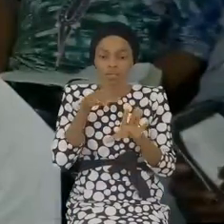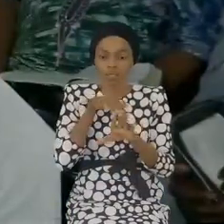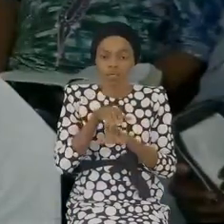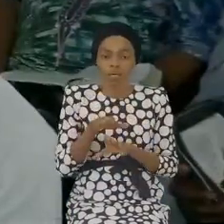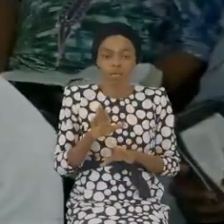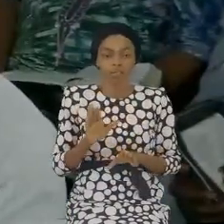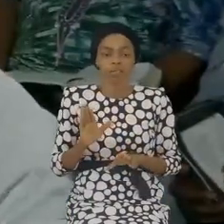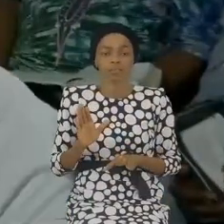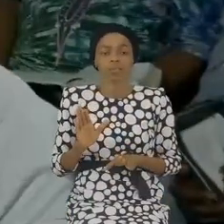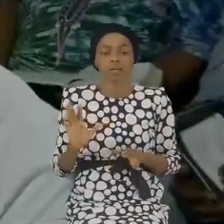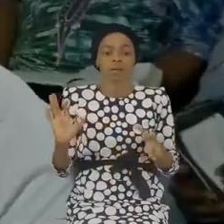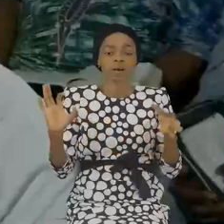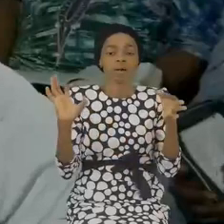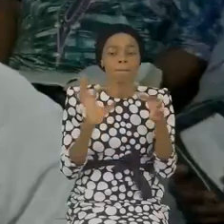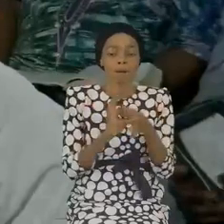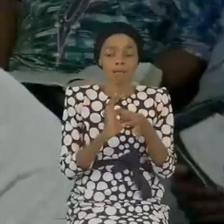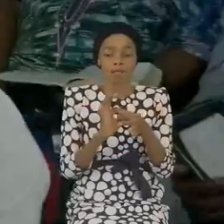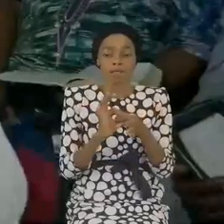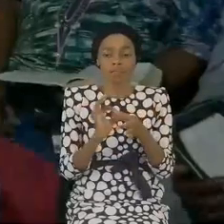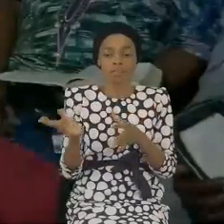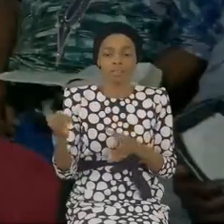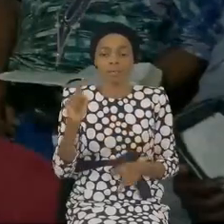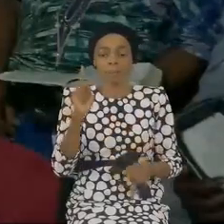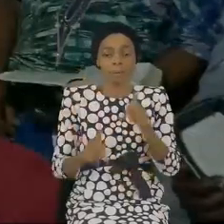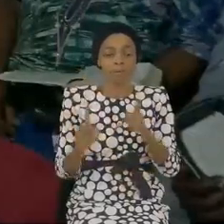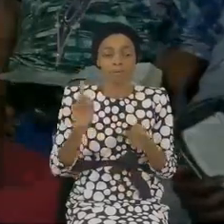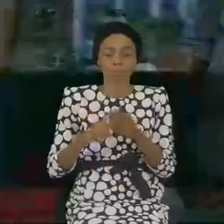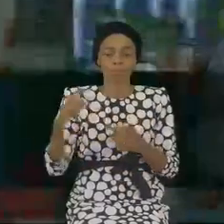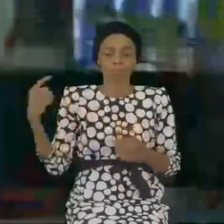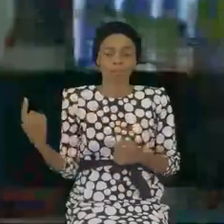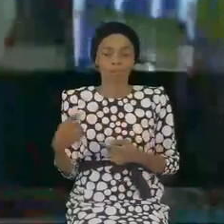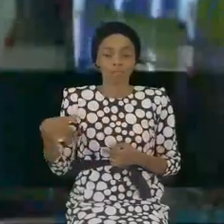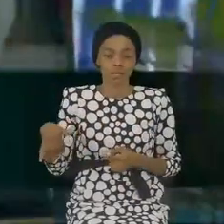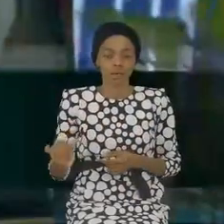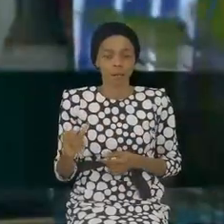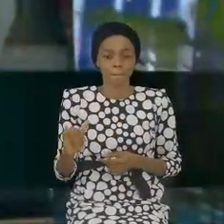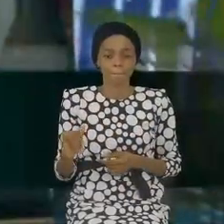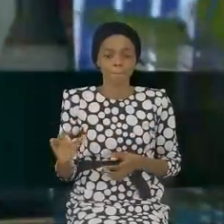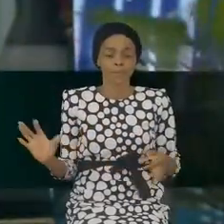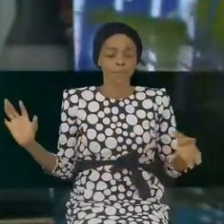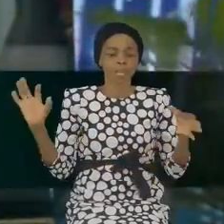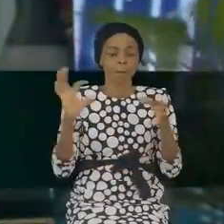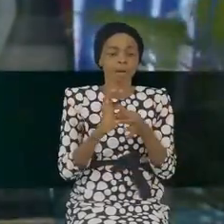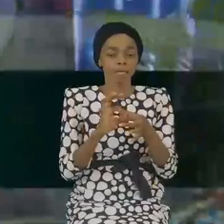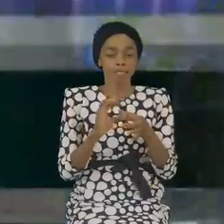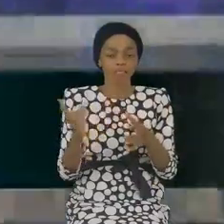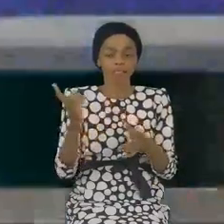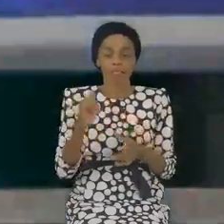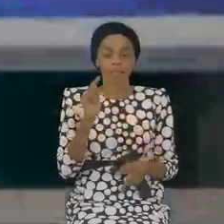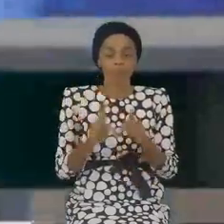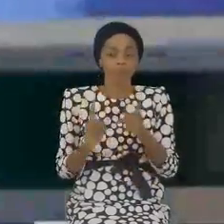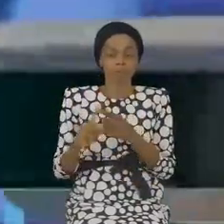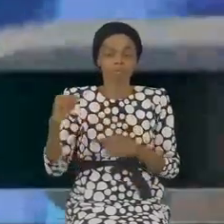rattacher le peuple à l'Éternel. Rattacher le peuple à l'Éternel. Vous ne pouvez